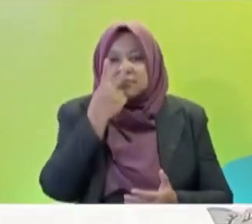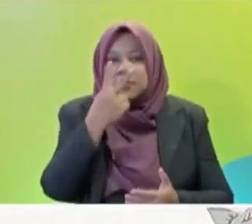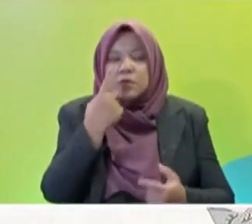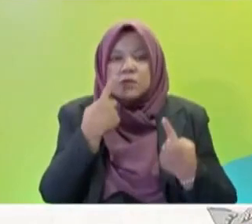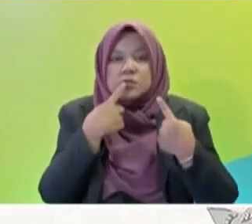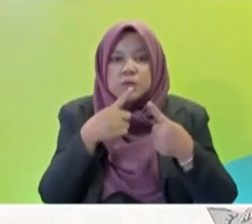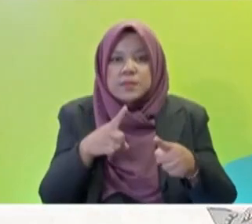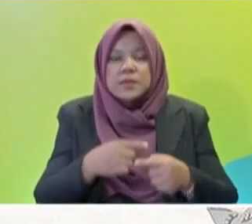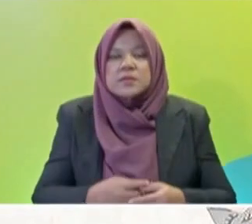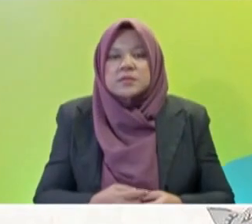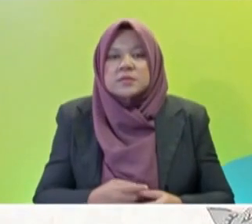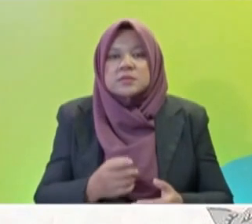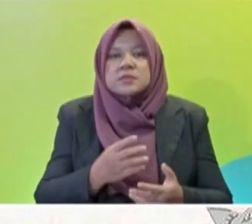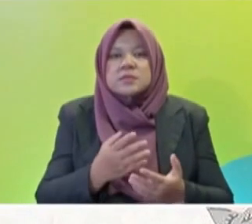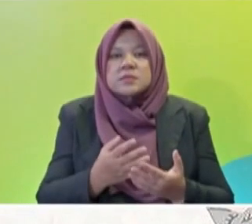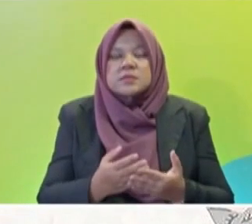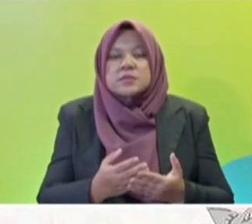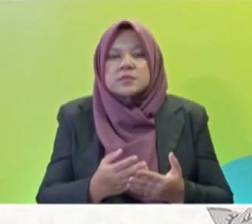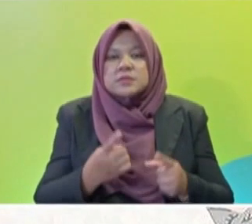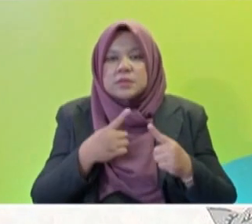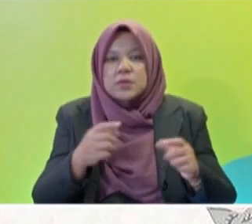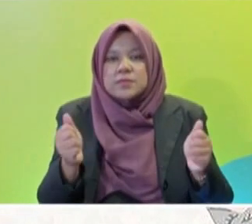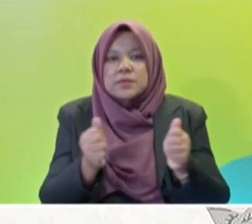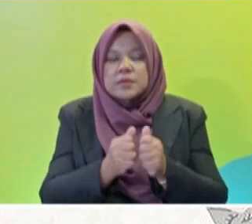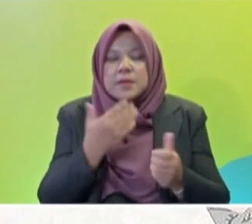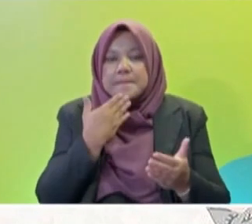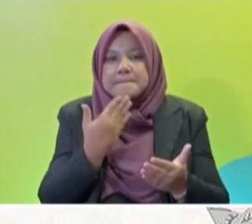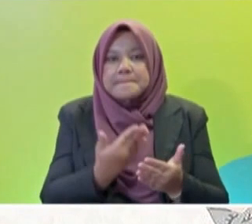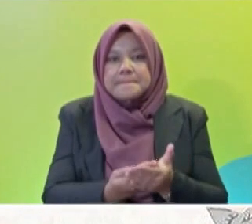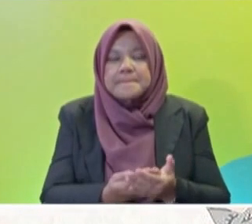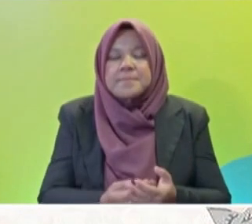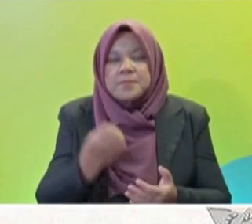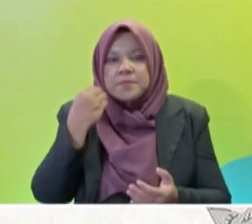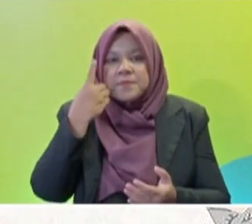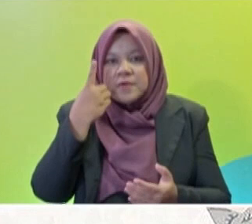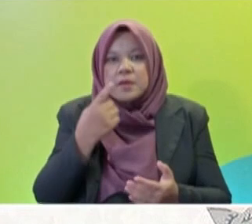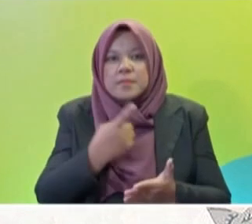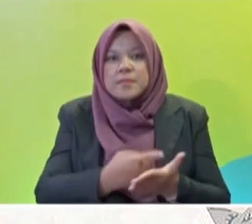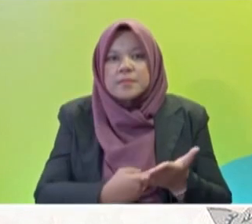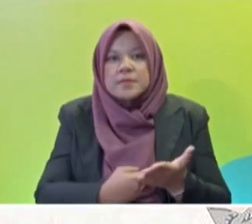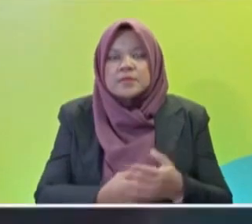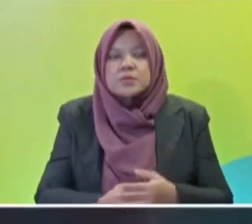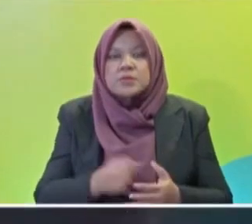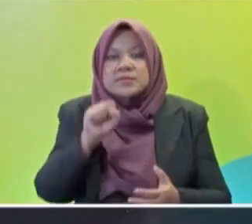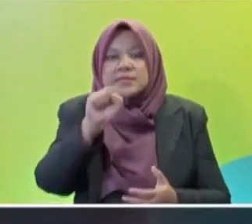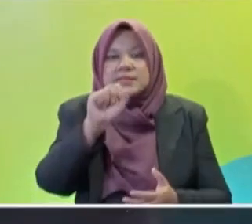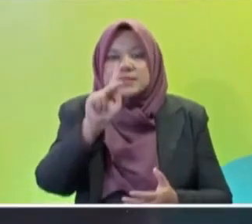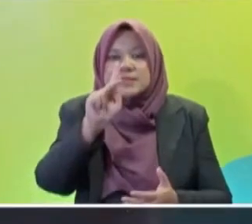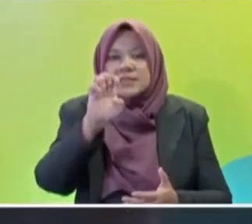Alhamdulillah mereka dapat menjawab dengan baik dan betul oke maksudnya mereka Paham Apa itu skema warna